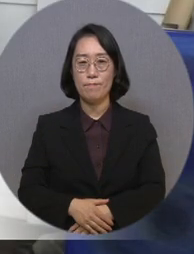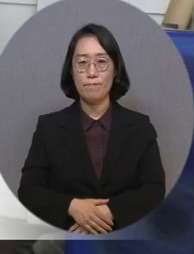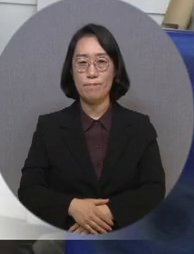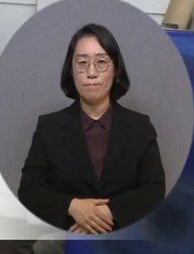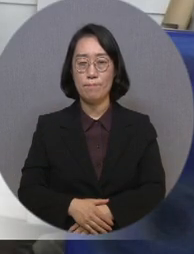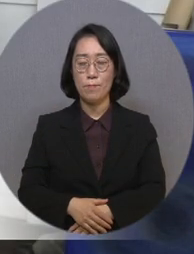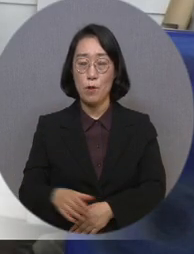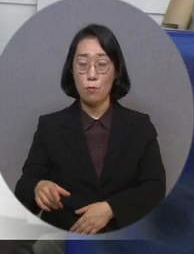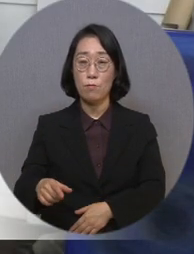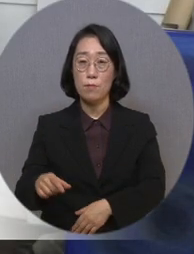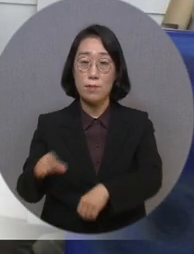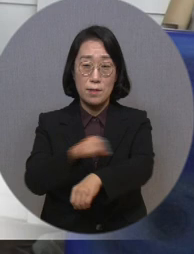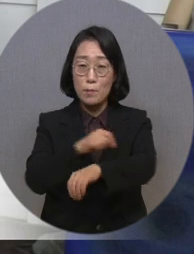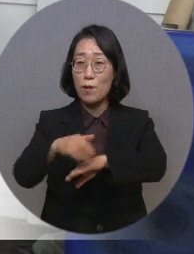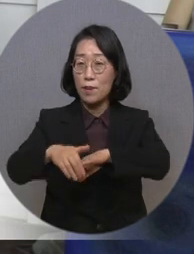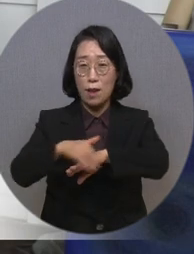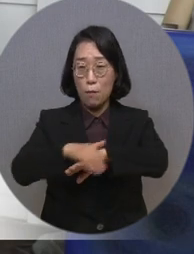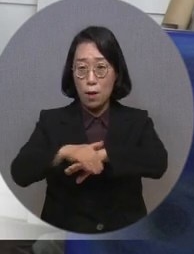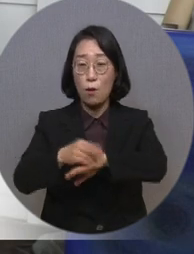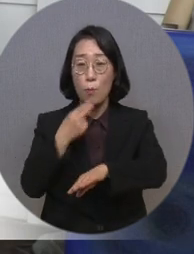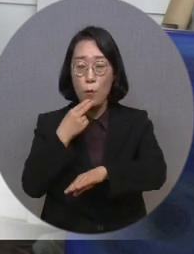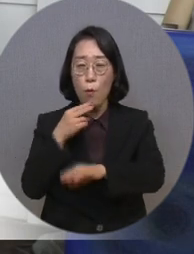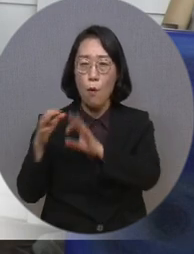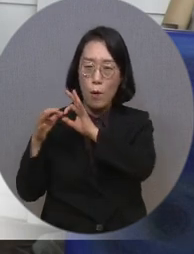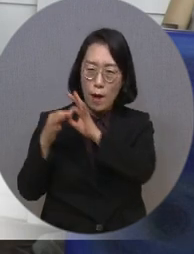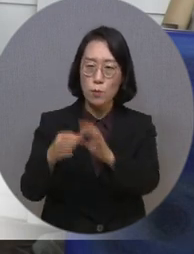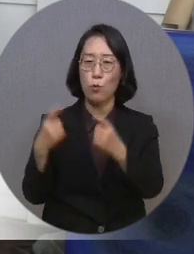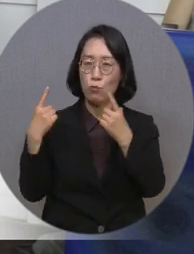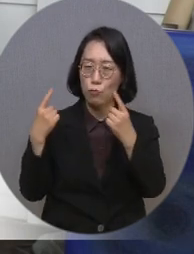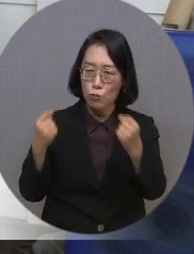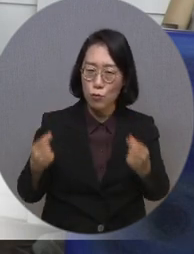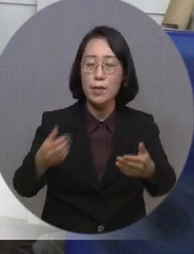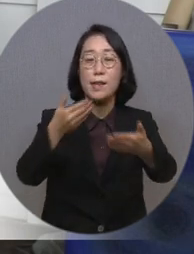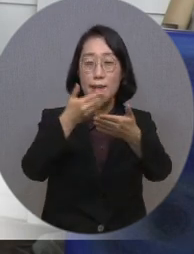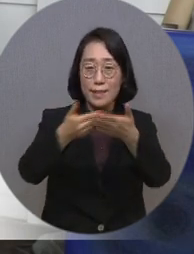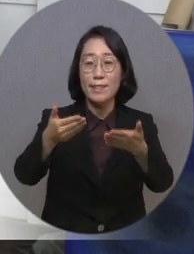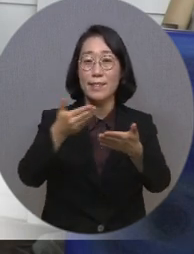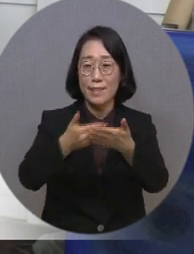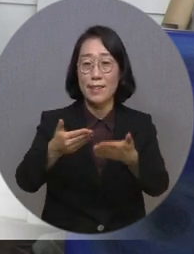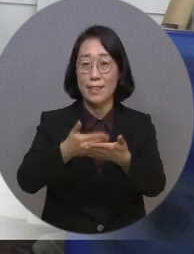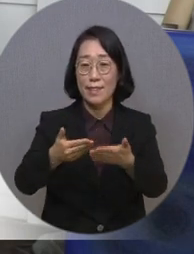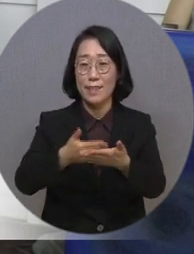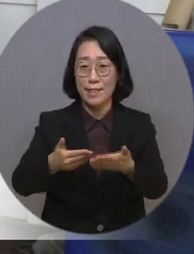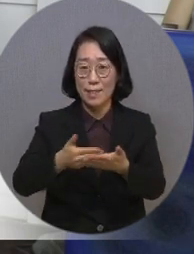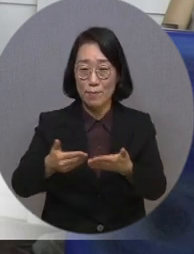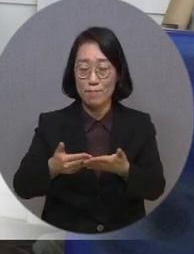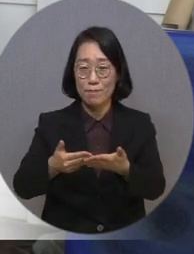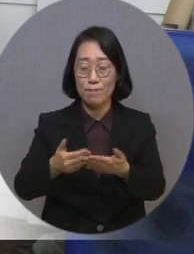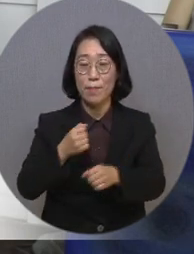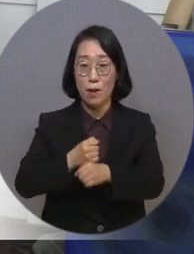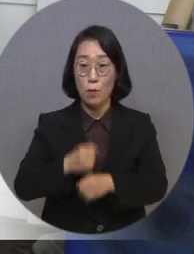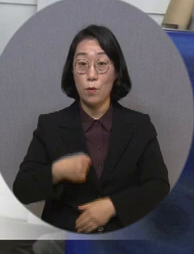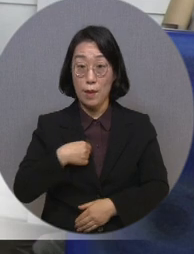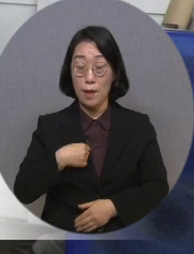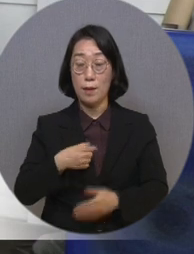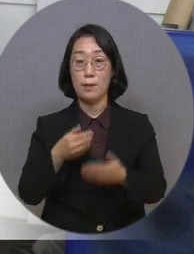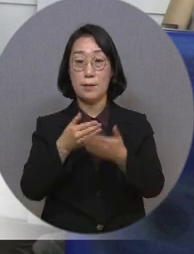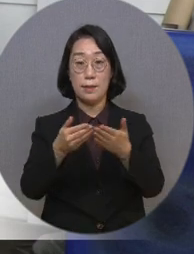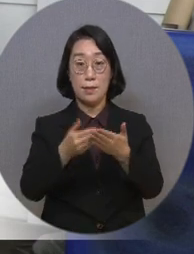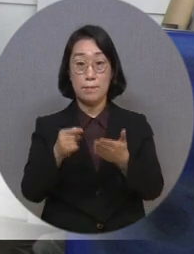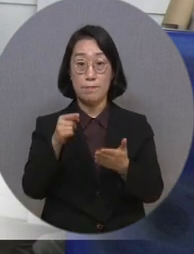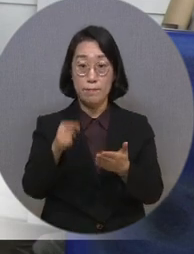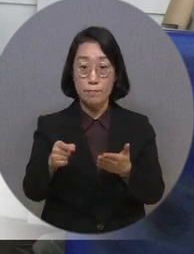지금과 특별한 계획은 없고요. 지금과 같이 계속해서 저는 작가이니까 작품 생활 하면서 제 작품